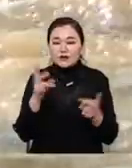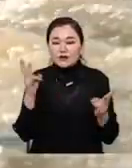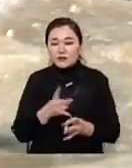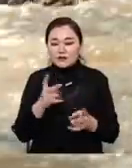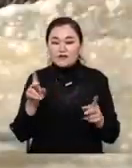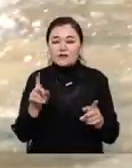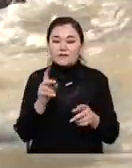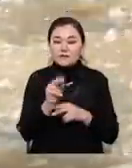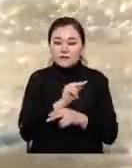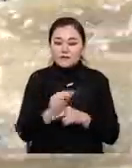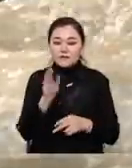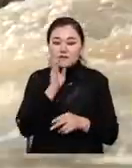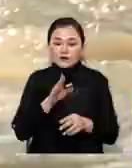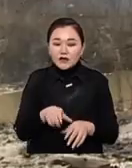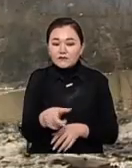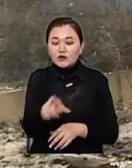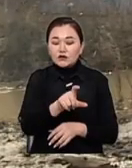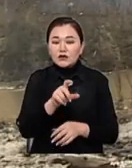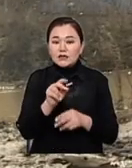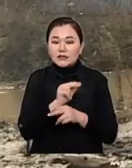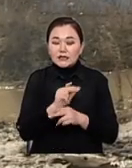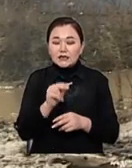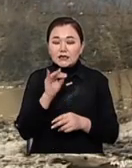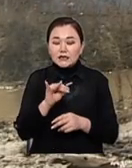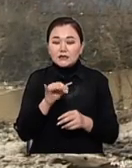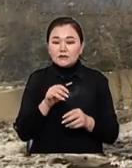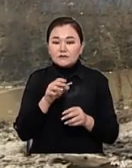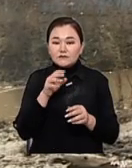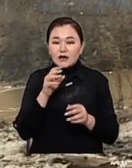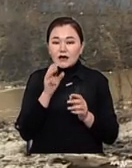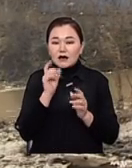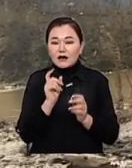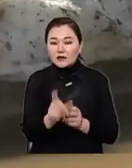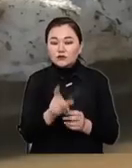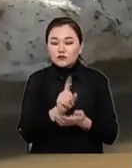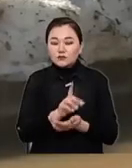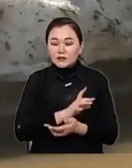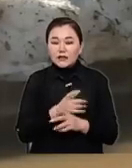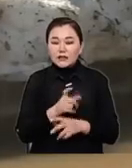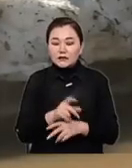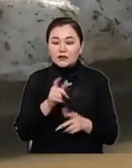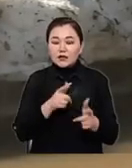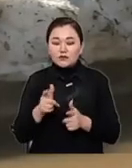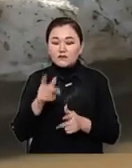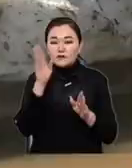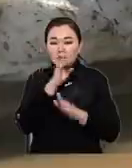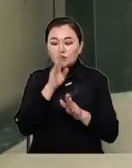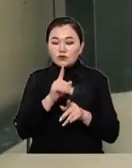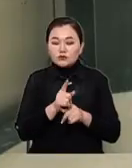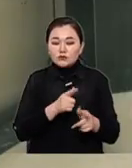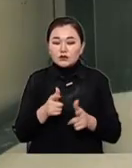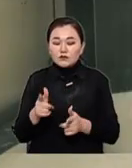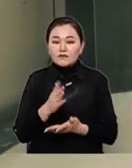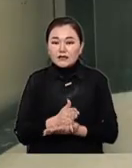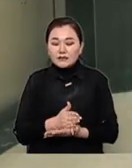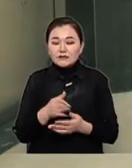необходимости возведения водоотводных каналов и дренажных систем. Свой прогноз готовят и в Казгидромете. В